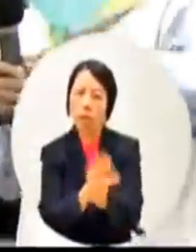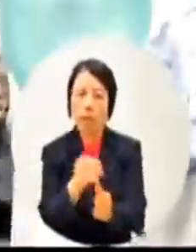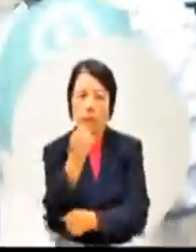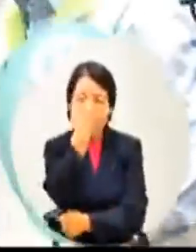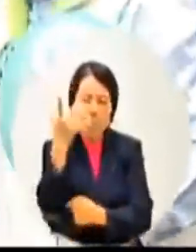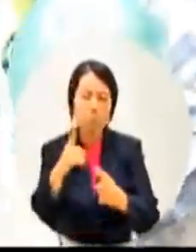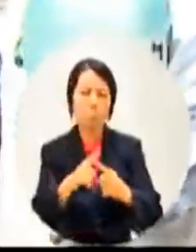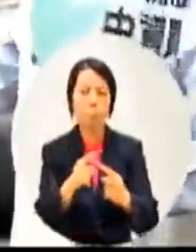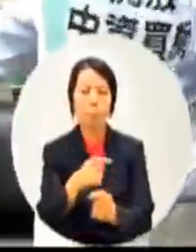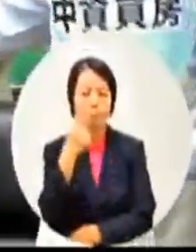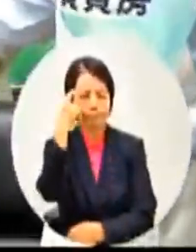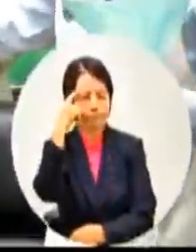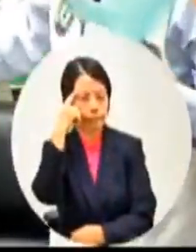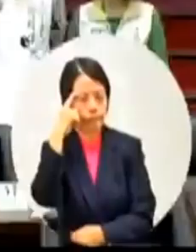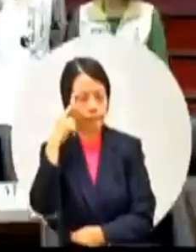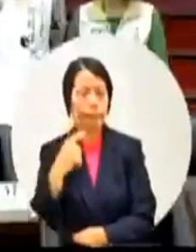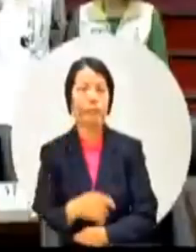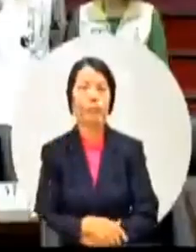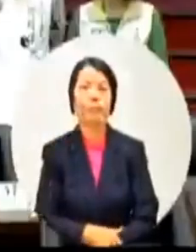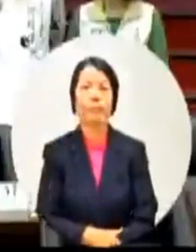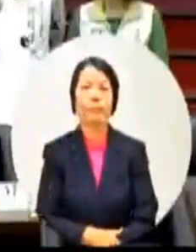想。